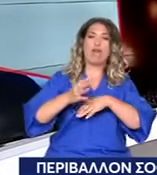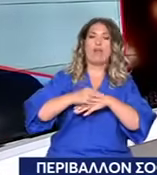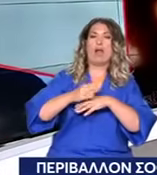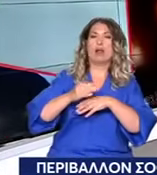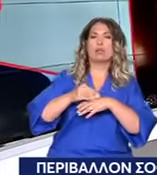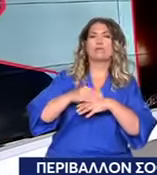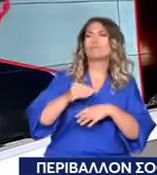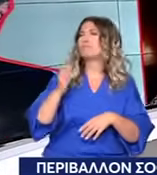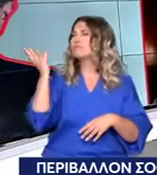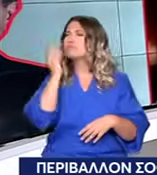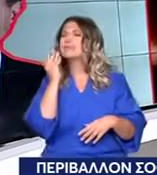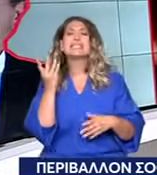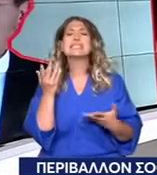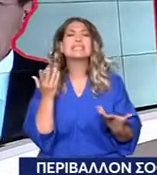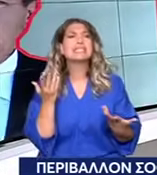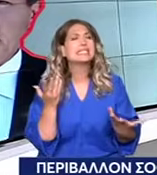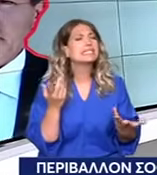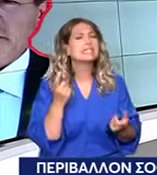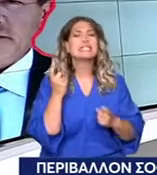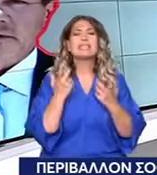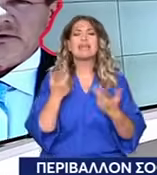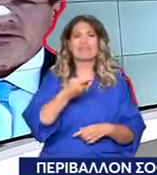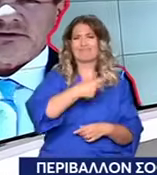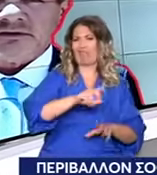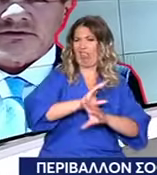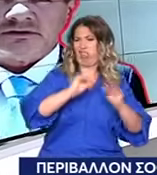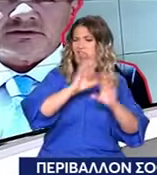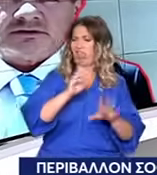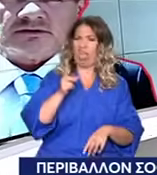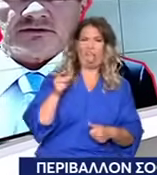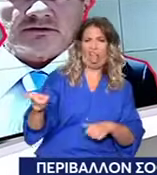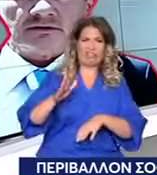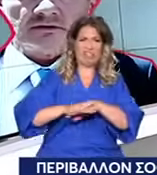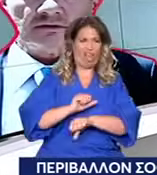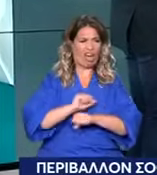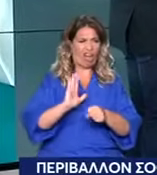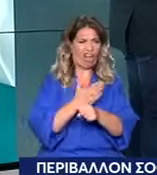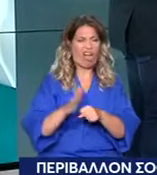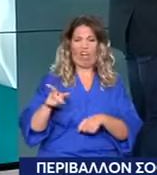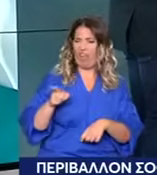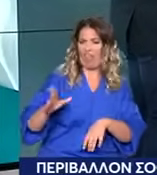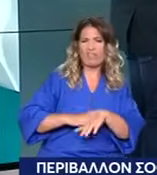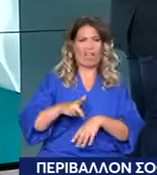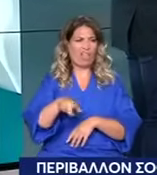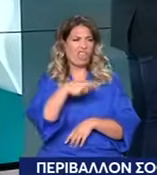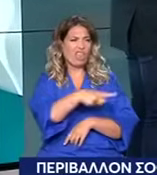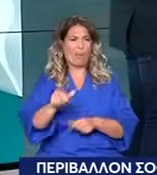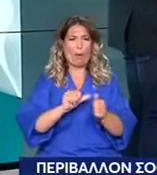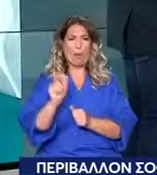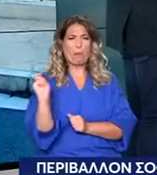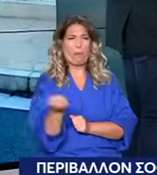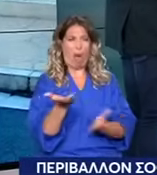το περιβάλλον της κυρίας Πολυζωγοπούλου απαντάει σε πολλά σχόλια τα οποία έγιναν. ότι η